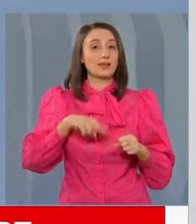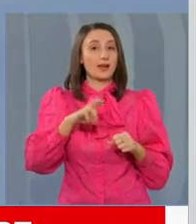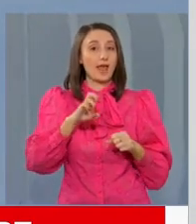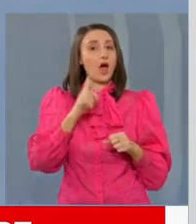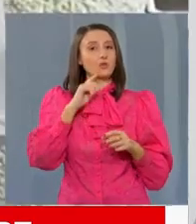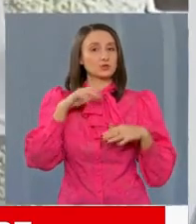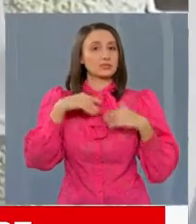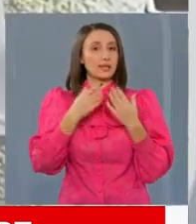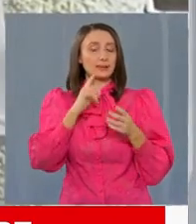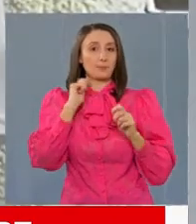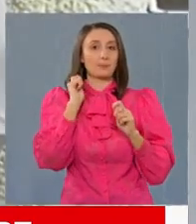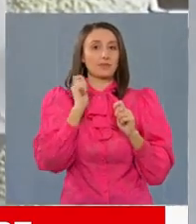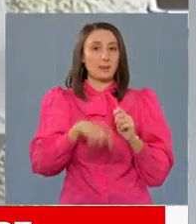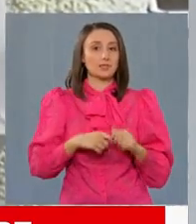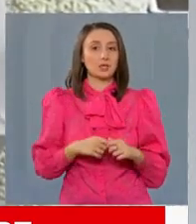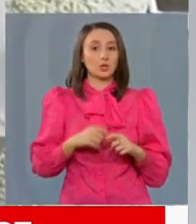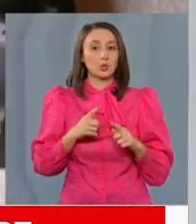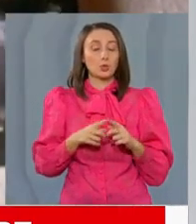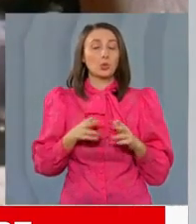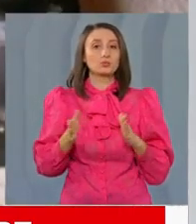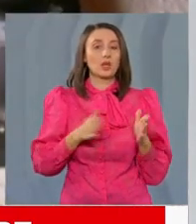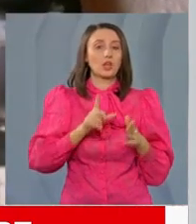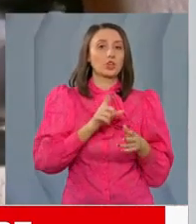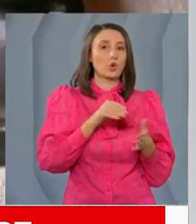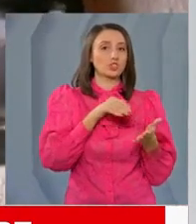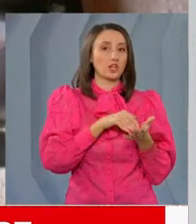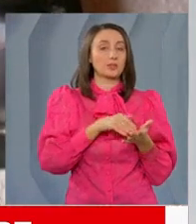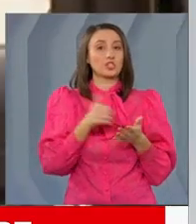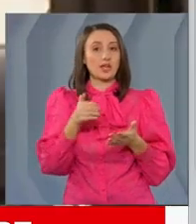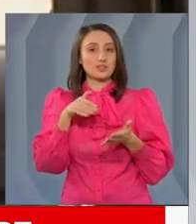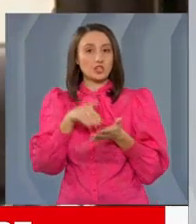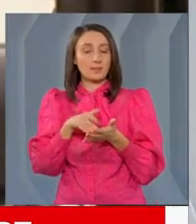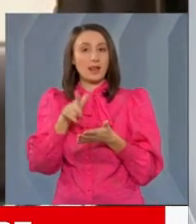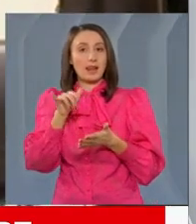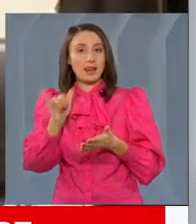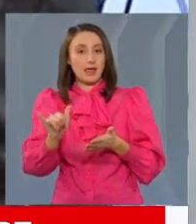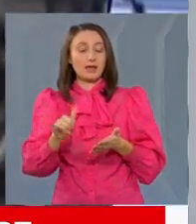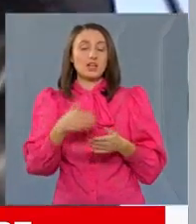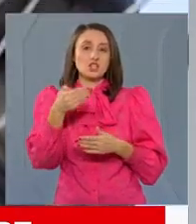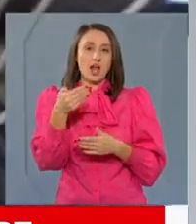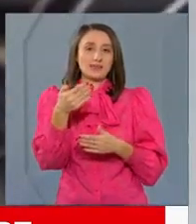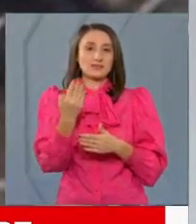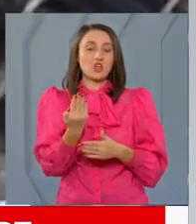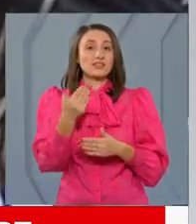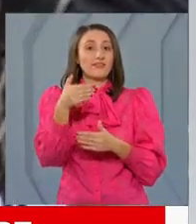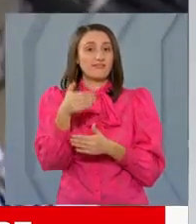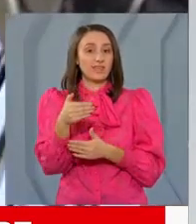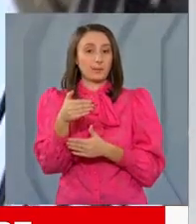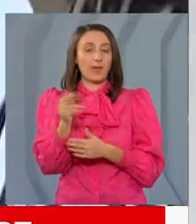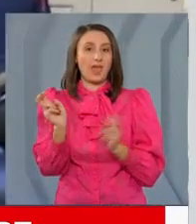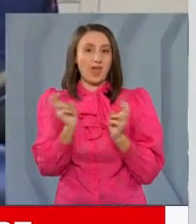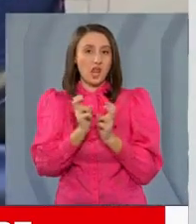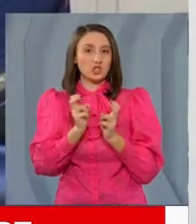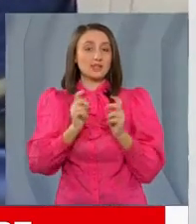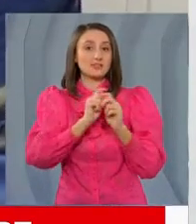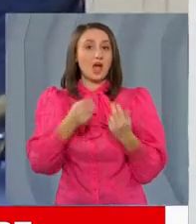fost date sancțiuni cuprinse între 20.000 și 60.000 de lei către 6 furnizori de energie din